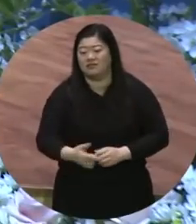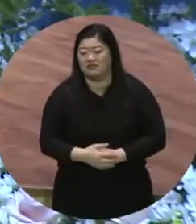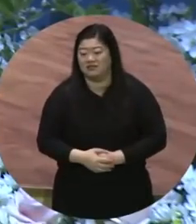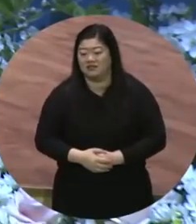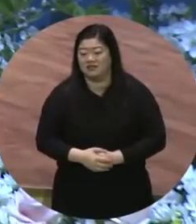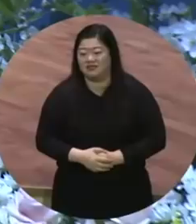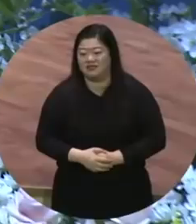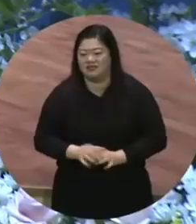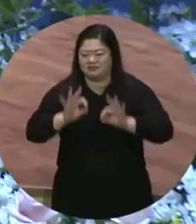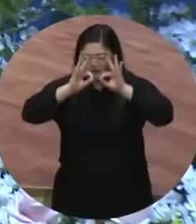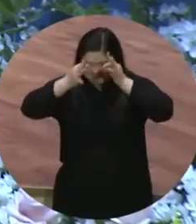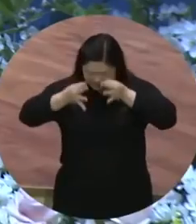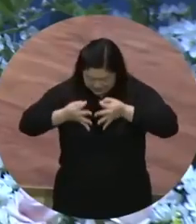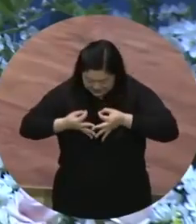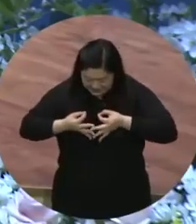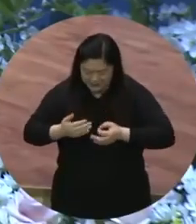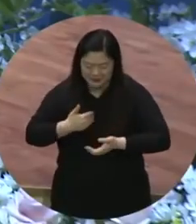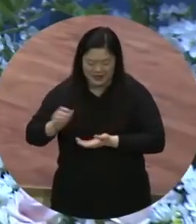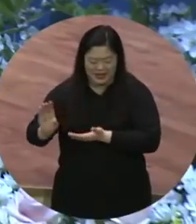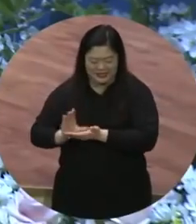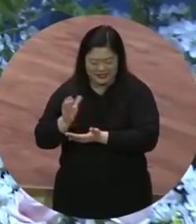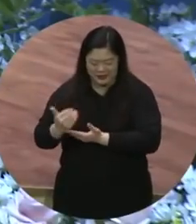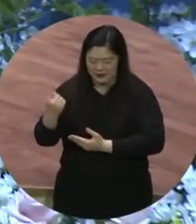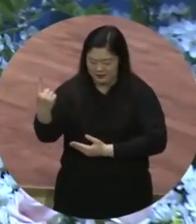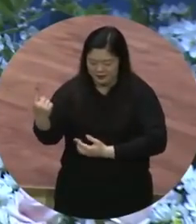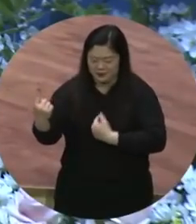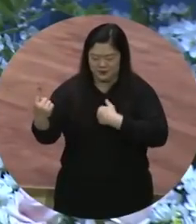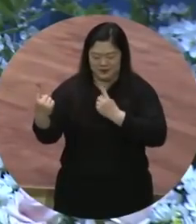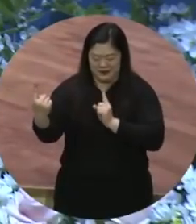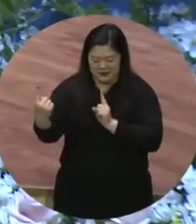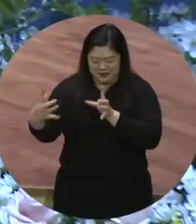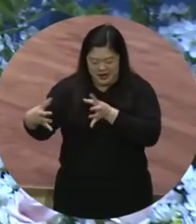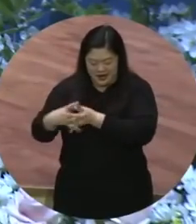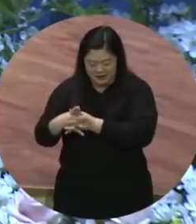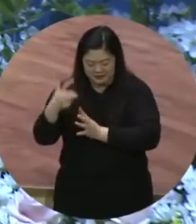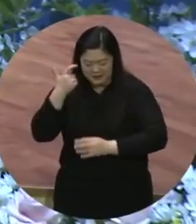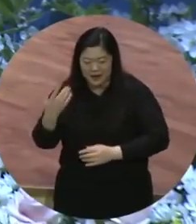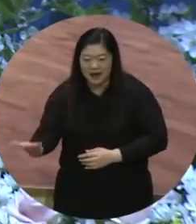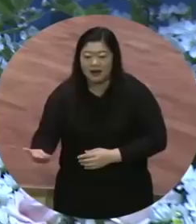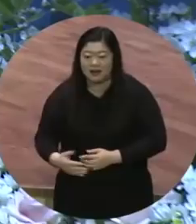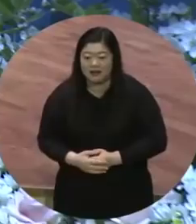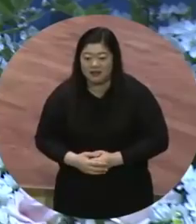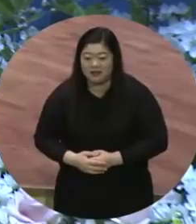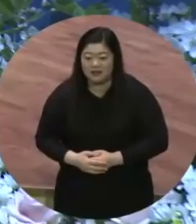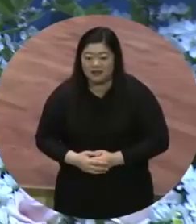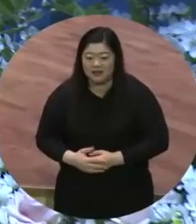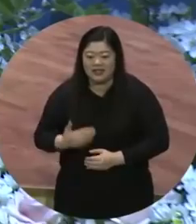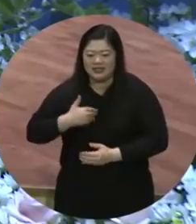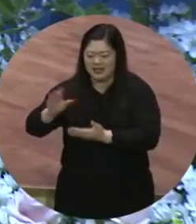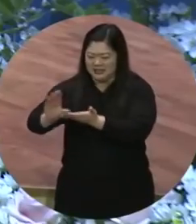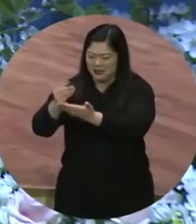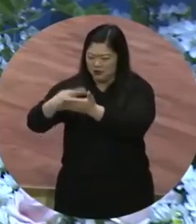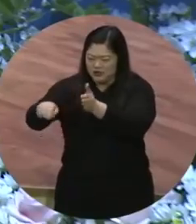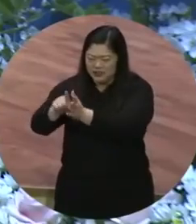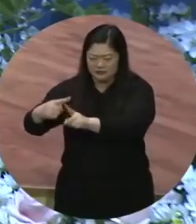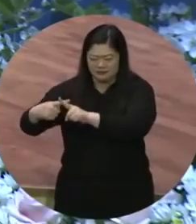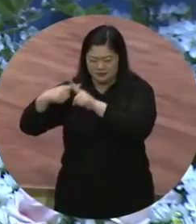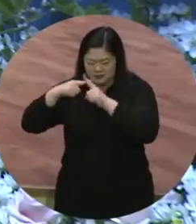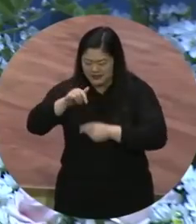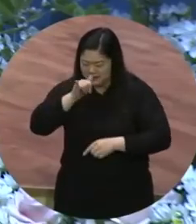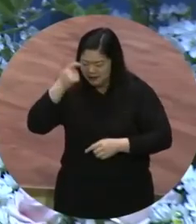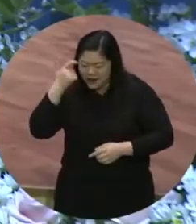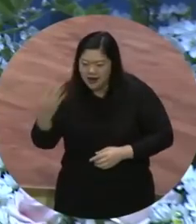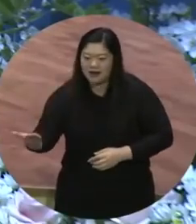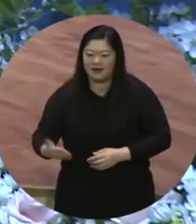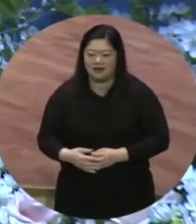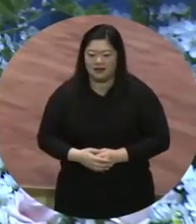수 있기 바랍니다. 과연 내가 그리스도인인가? 과연 내가 그리스도를 위해 살고 있는 것인가? 내가 무엇을 위해